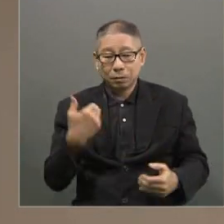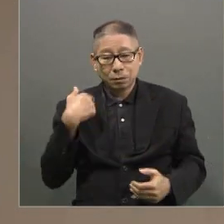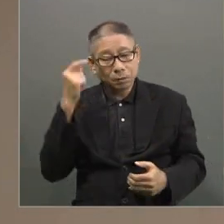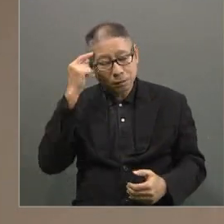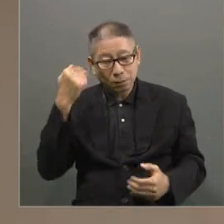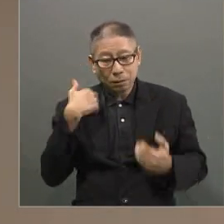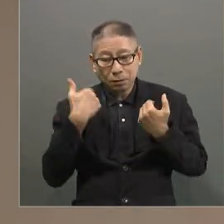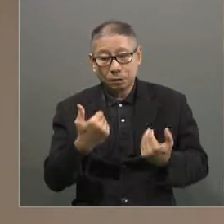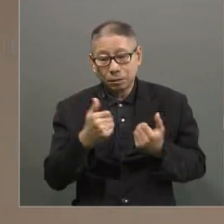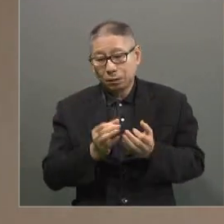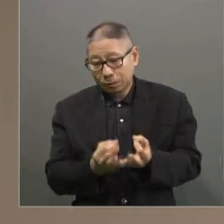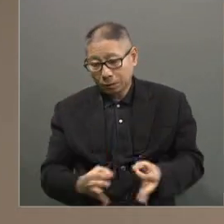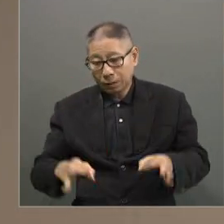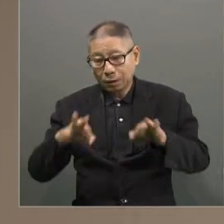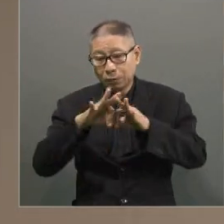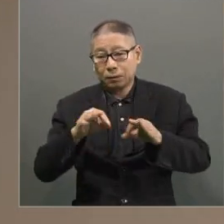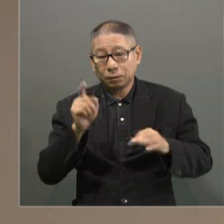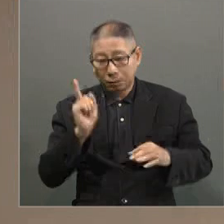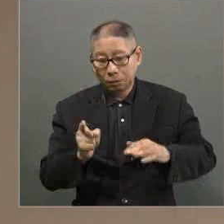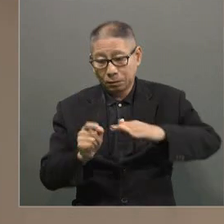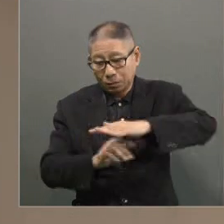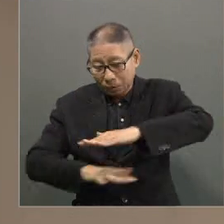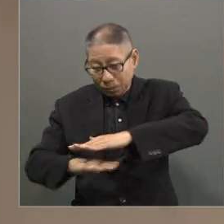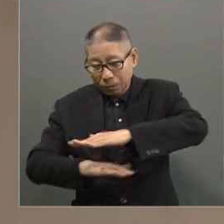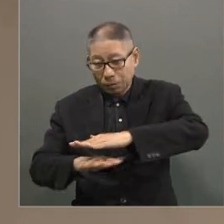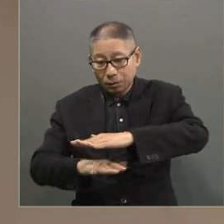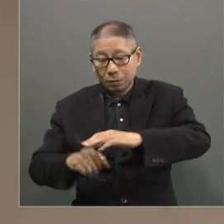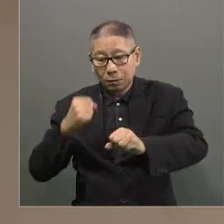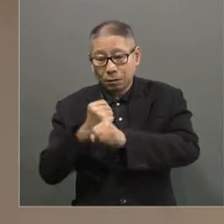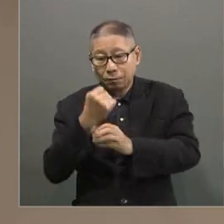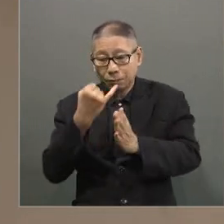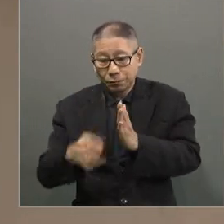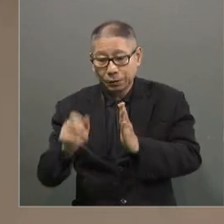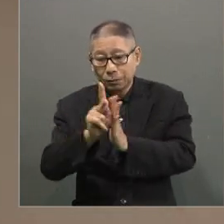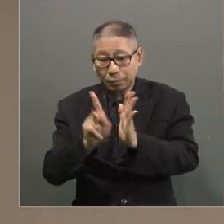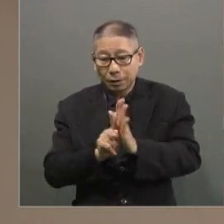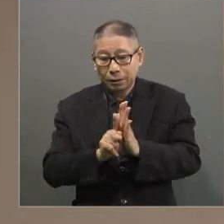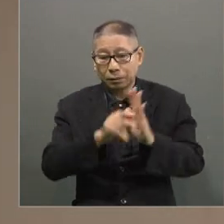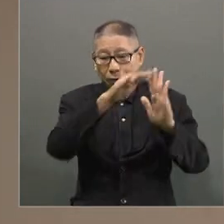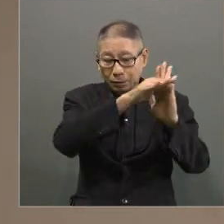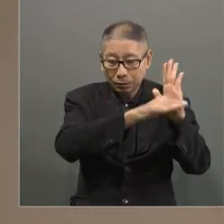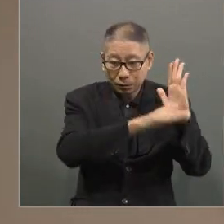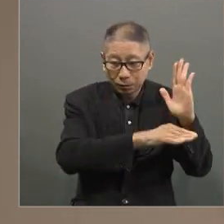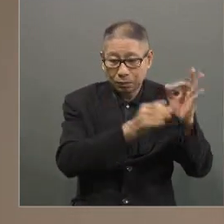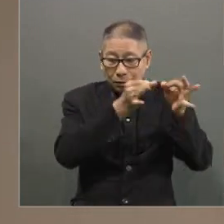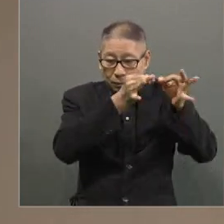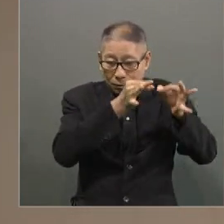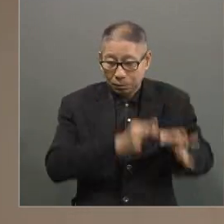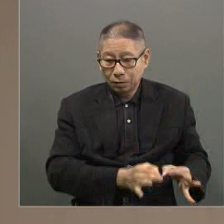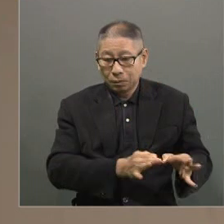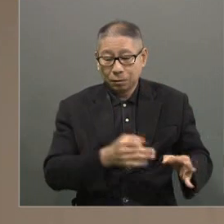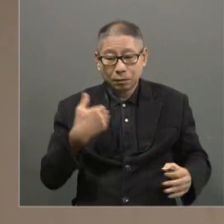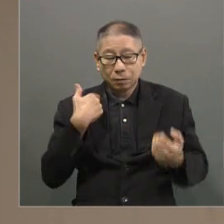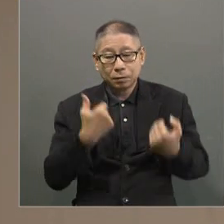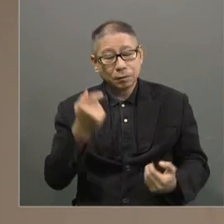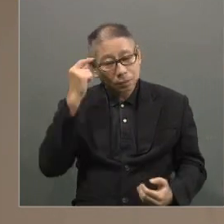สำคัญที่สุดอยู่ที่ข้อเท็จจริงประเด็นไหนที่ไปละเมิดกฎหมายก็ต้องเข้าสู่กระบวนการตัดสินตามกระบวนการยุติธรรมและ